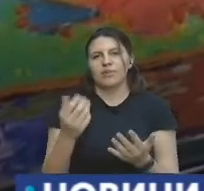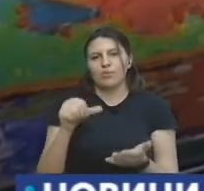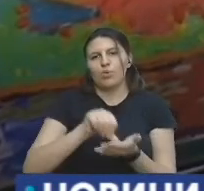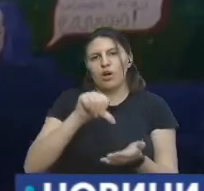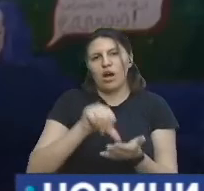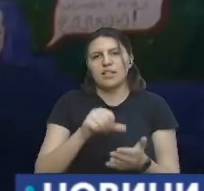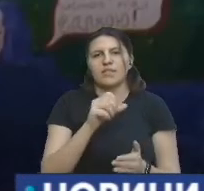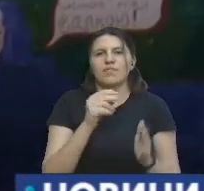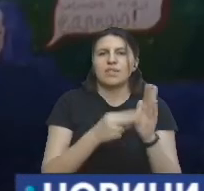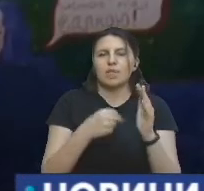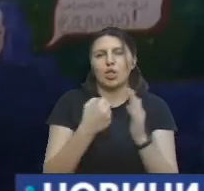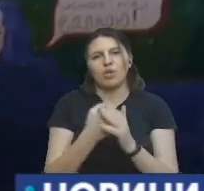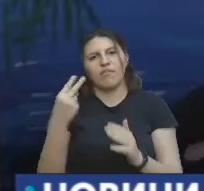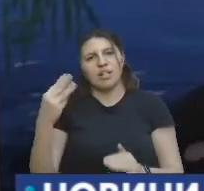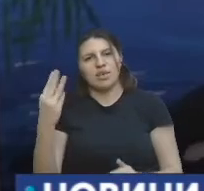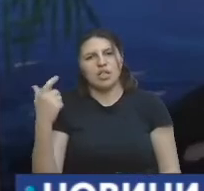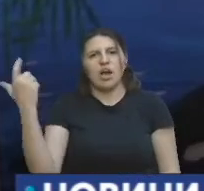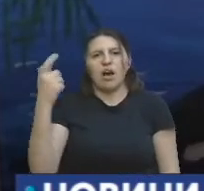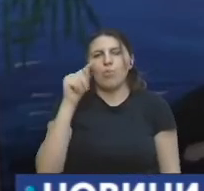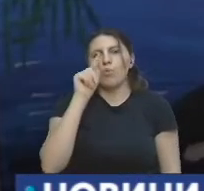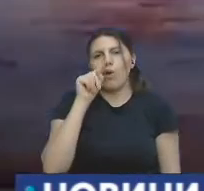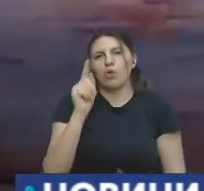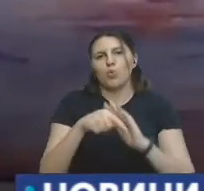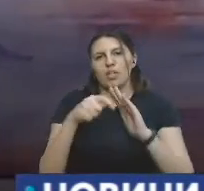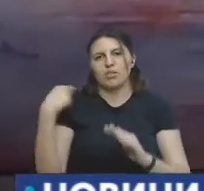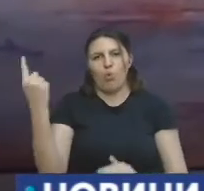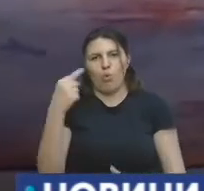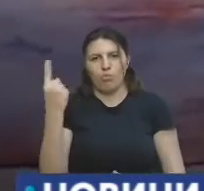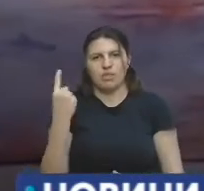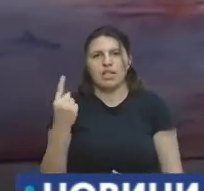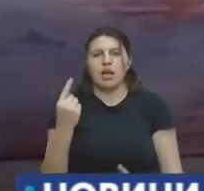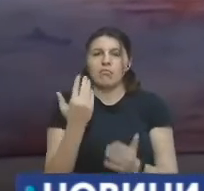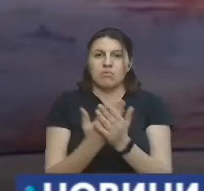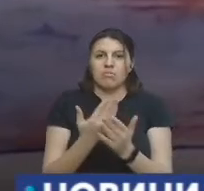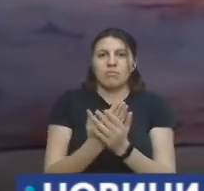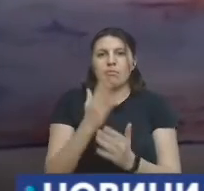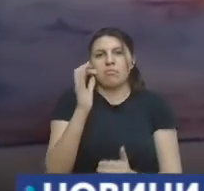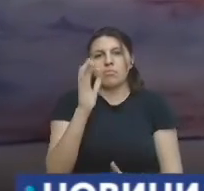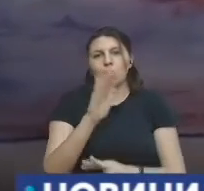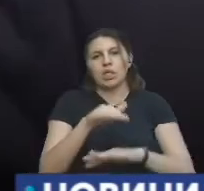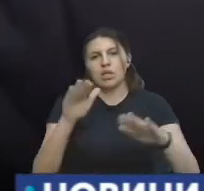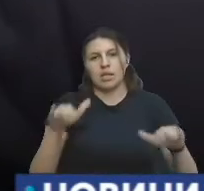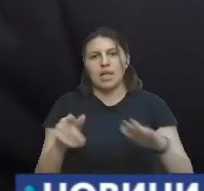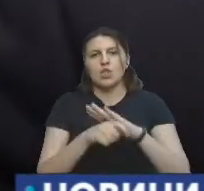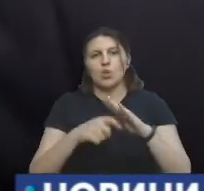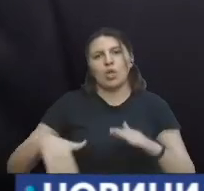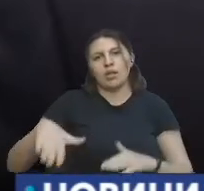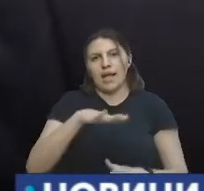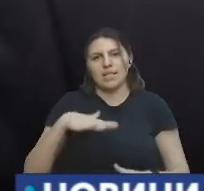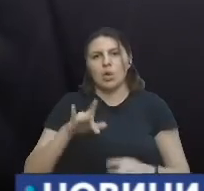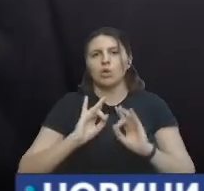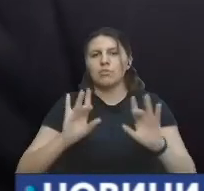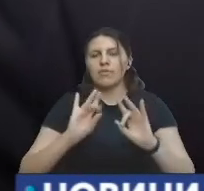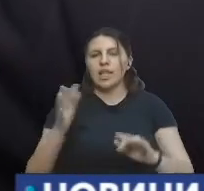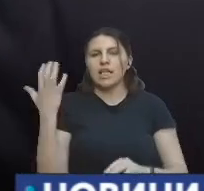7 до 23 років з Харківської, Луганської та Донецької областей. З них близько 500 дітей саме з Донеччини, розповідає